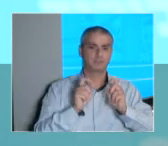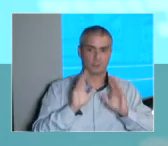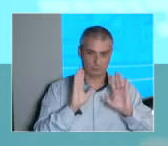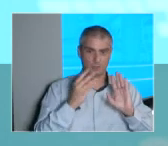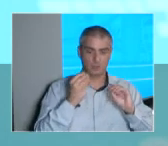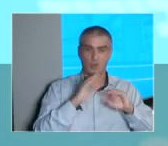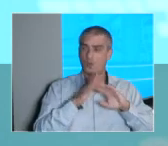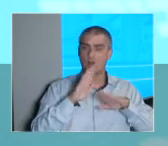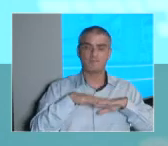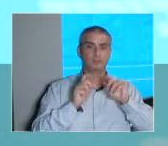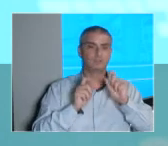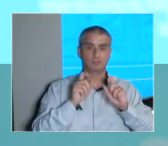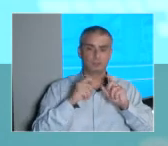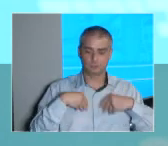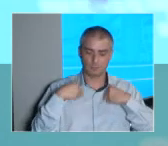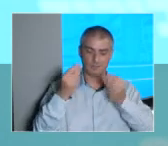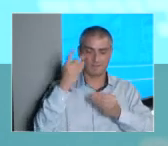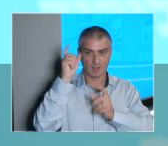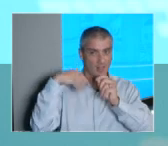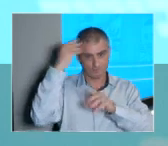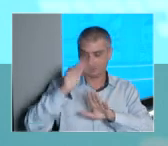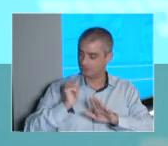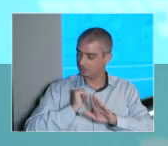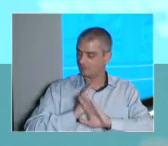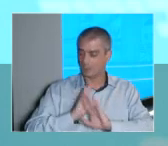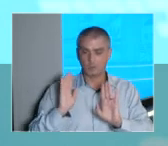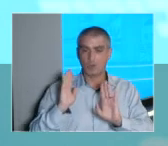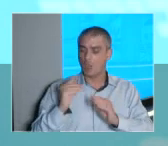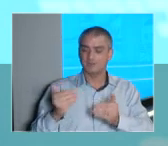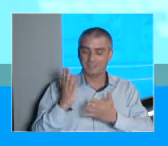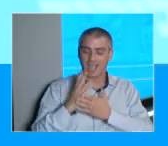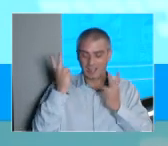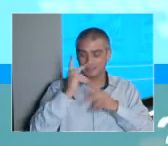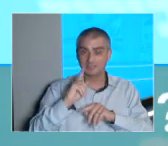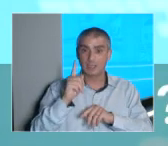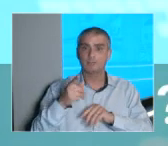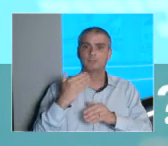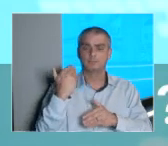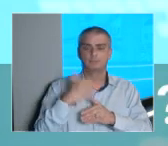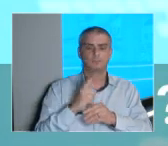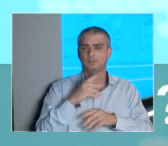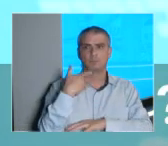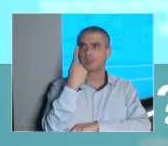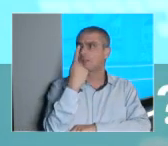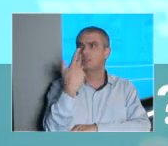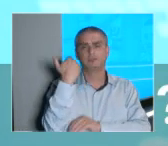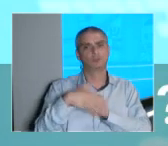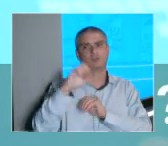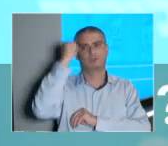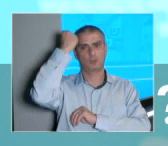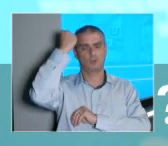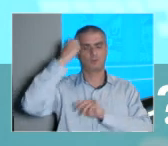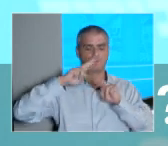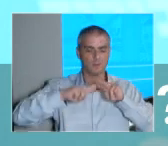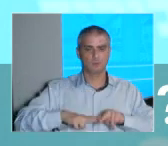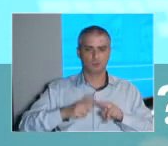אני יד, רוצה... כן. כל הפונקציות האזרחיות מעביר לכם הפלסטינאים, הצבא לא יוצא עד שלא יהיה הסכם, ואתה חוסם את הדרך למדינה אחת שזה סוף הציונות, ואתה